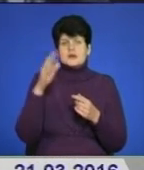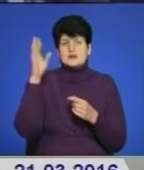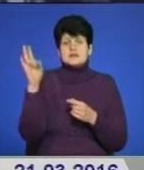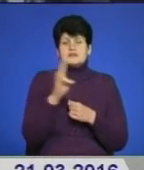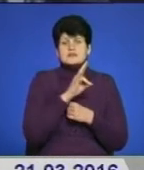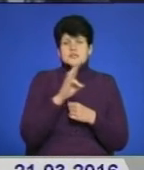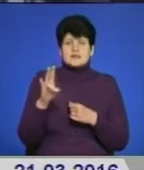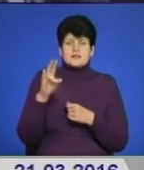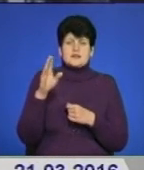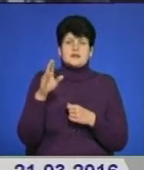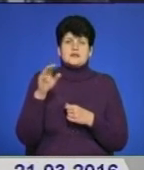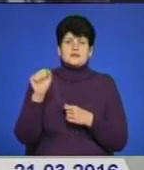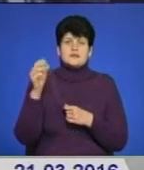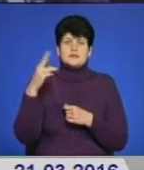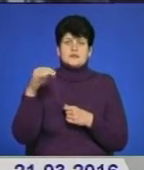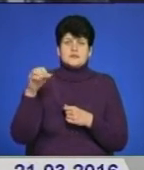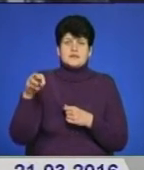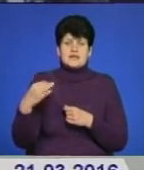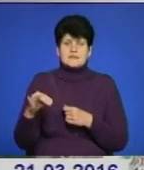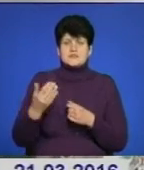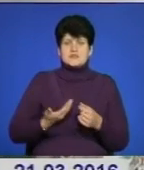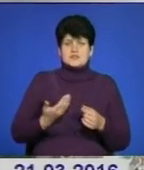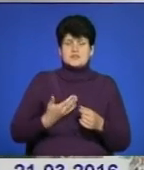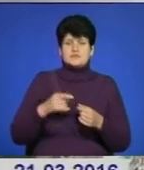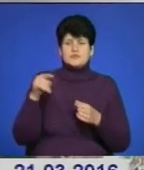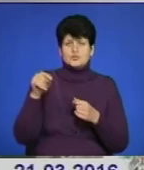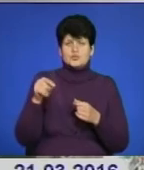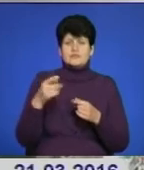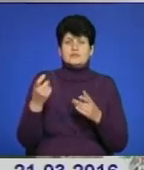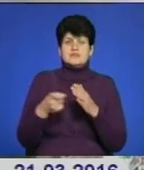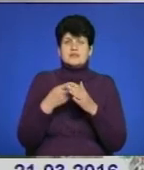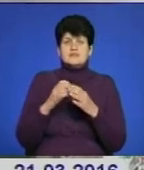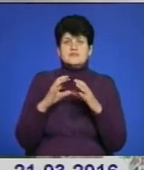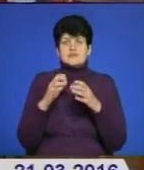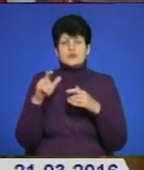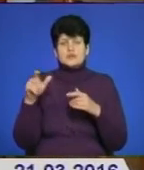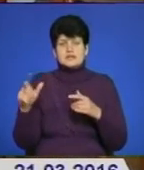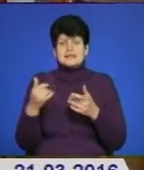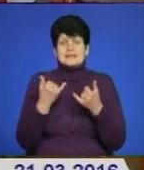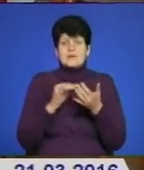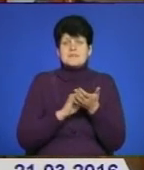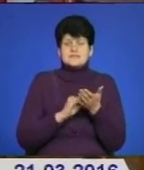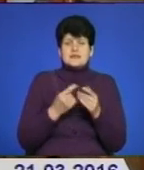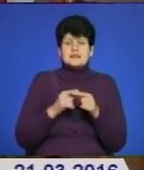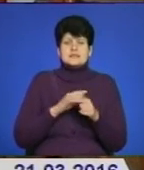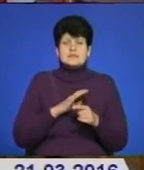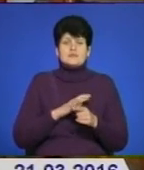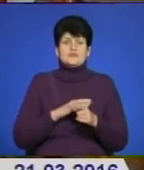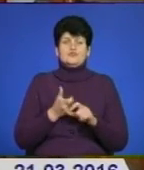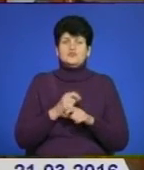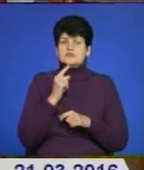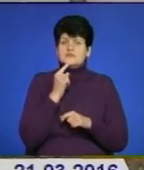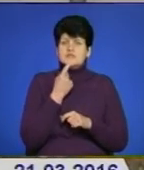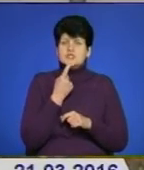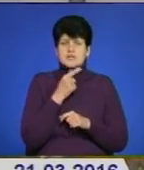пережив світову війну 1914 року. Тут він пізнав світ і людей. Для письменника це був надзвичайно важкий